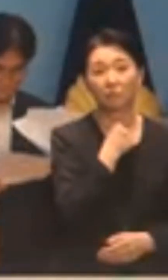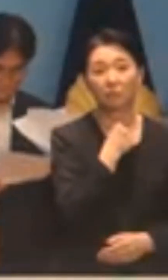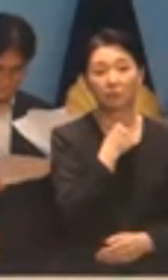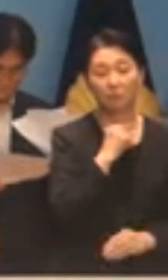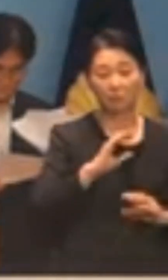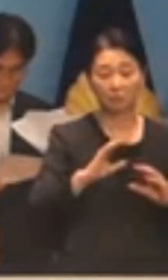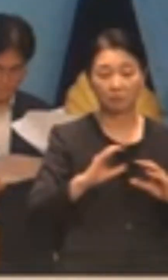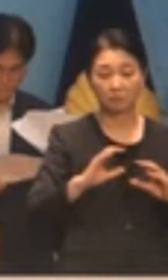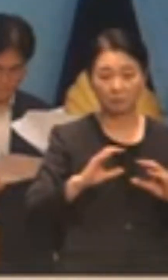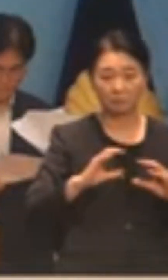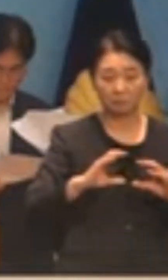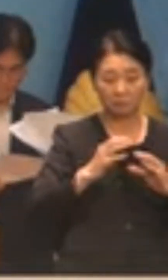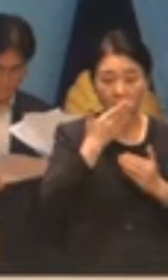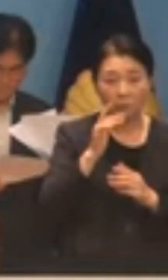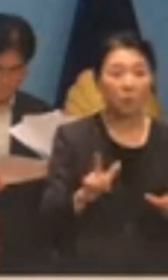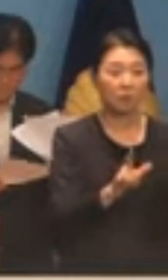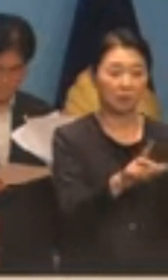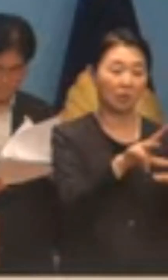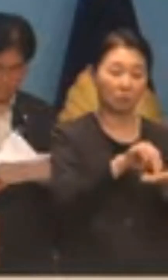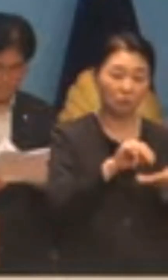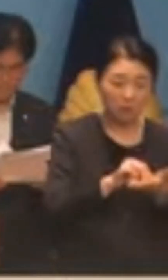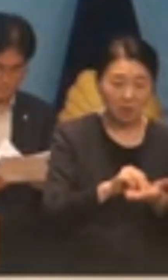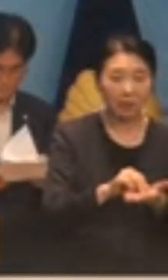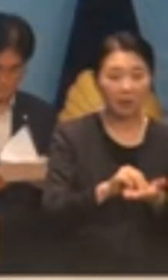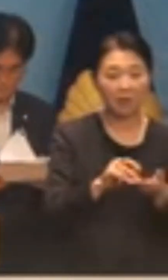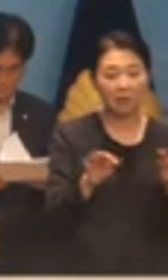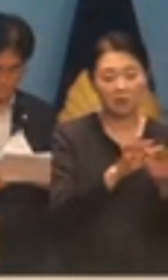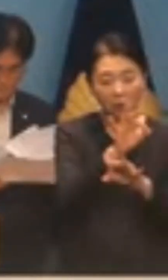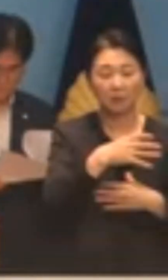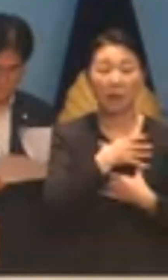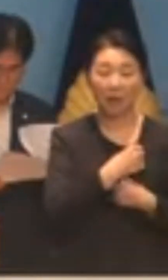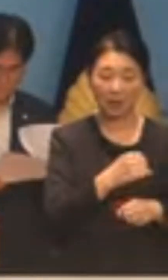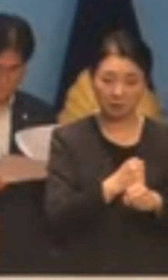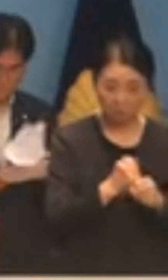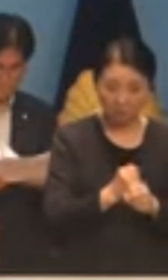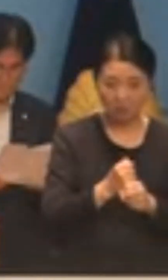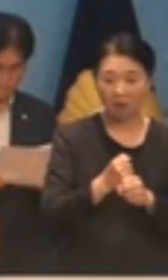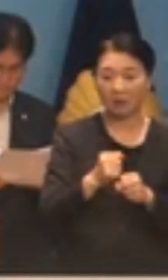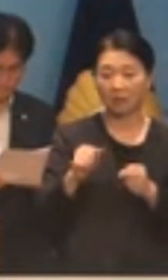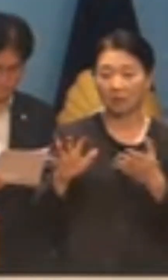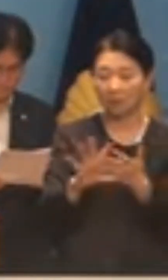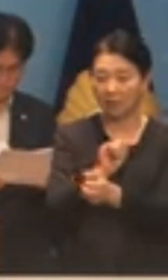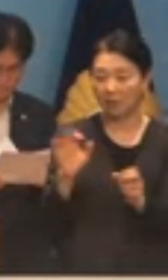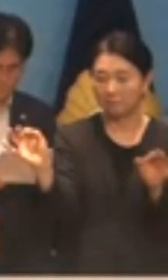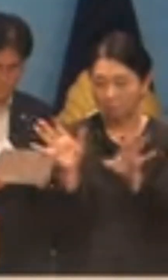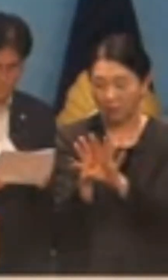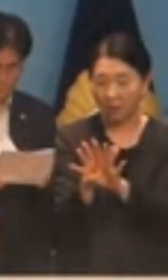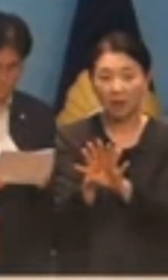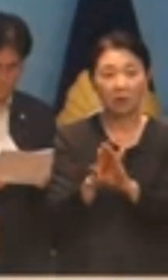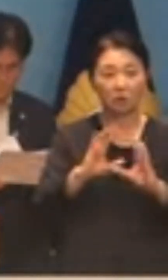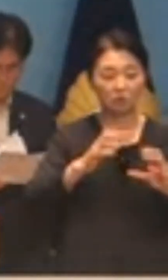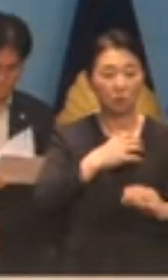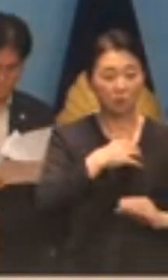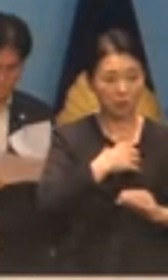민생과 경제 문제를 안정화하는 내란 청산과 국가 위기를 극복하는 선거입니다.